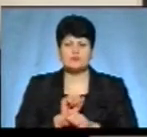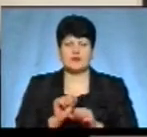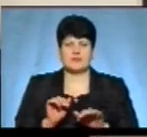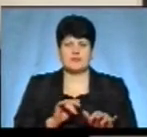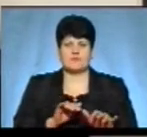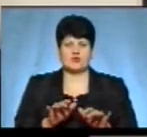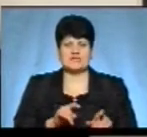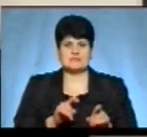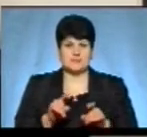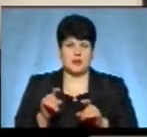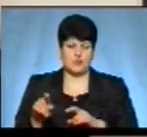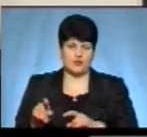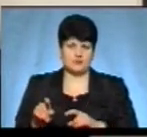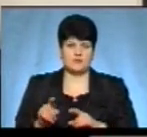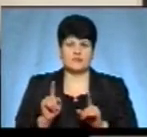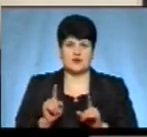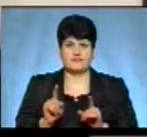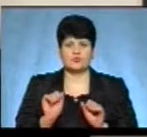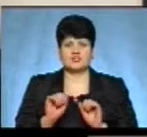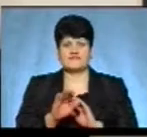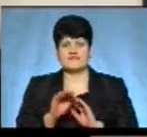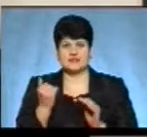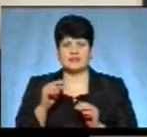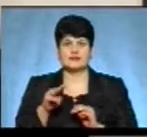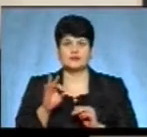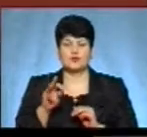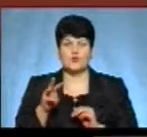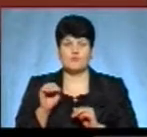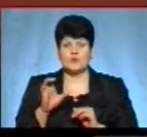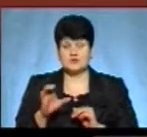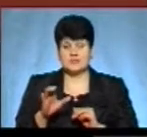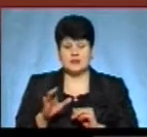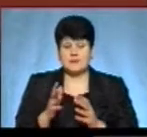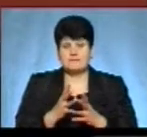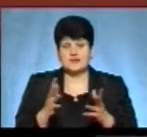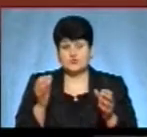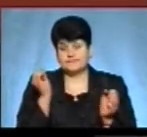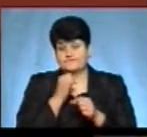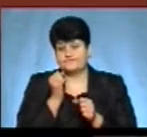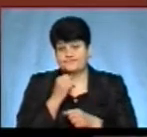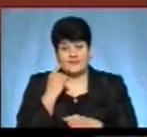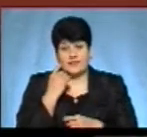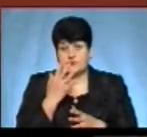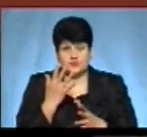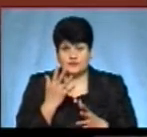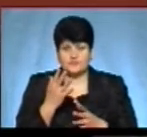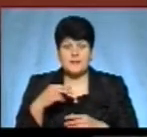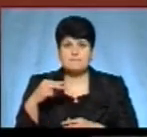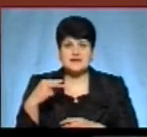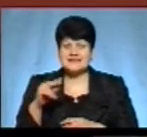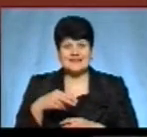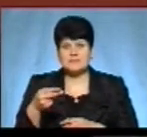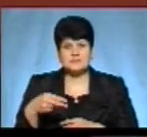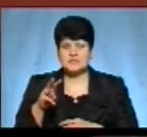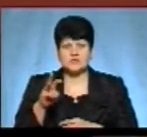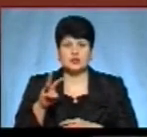процес переходу і навіть відкликати Томос. Ну, я більшої нісенітниці не чув, тому що президент не виписує